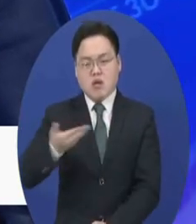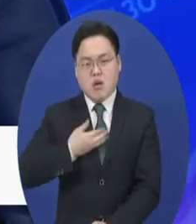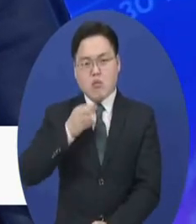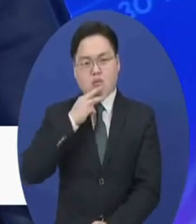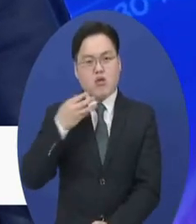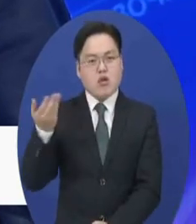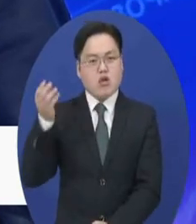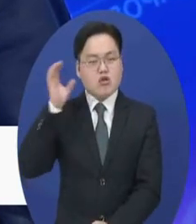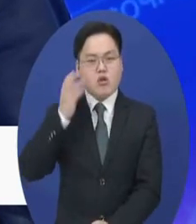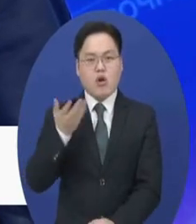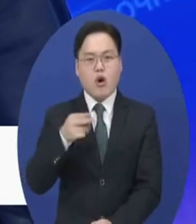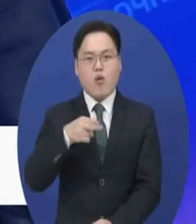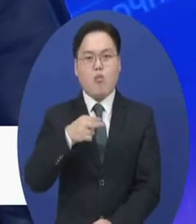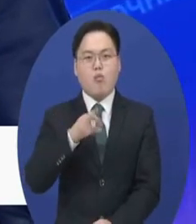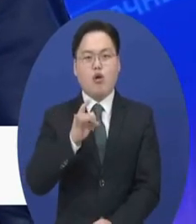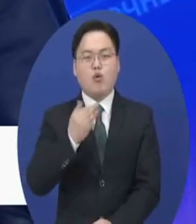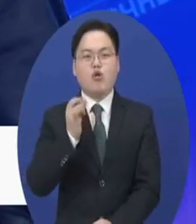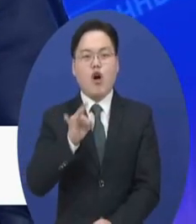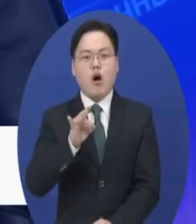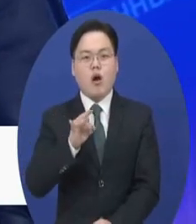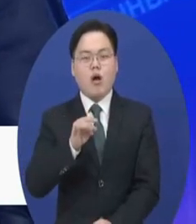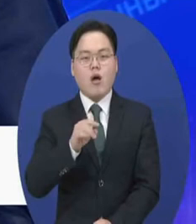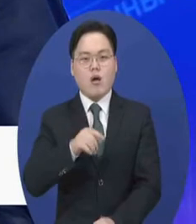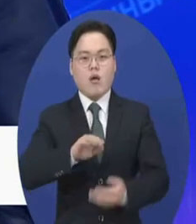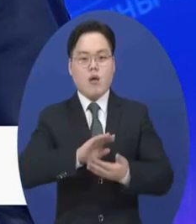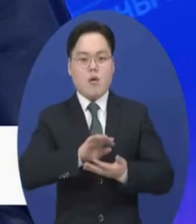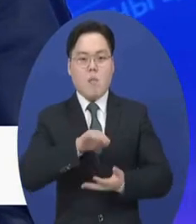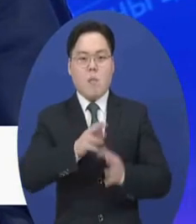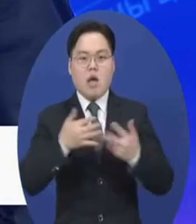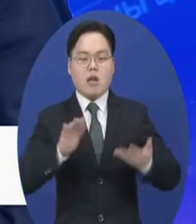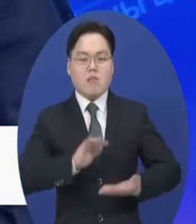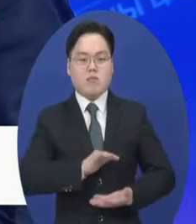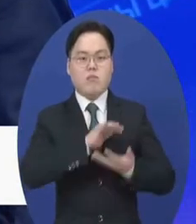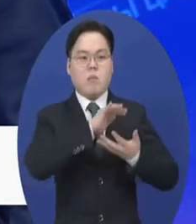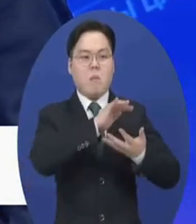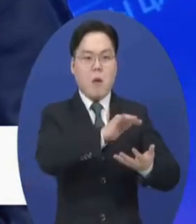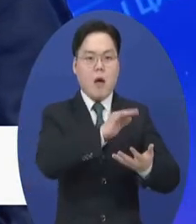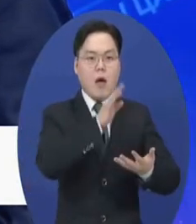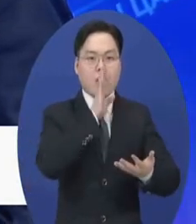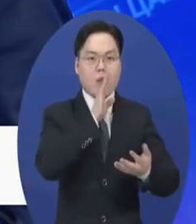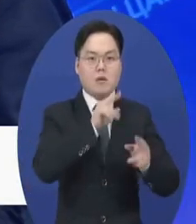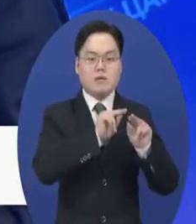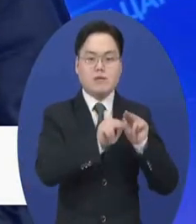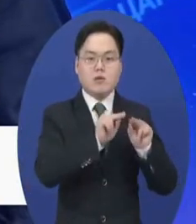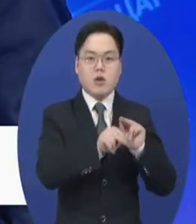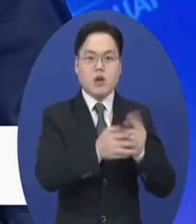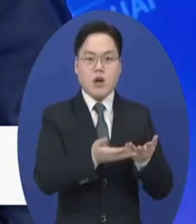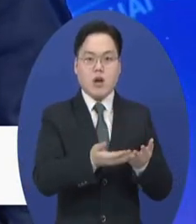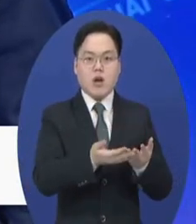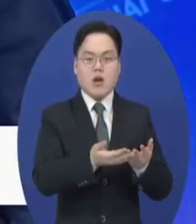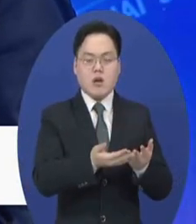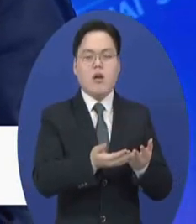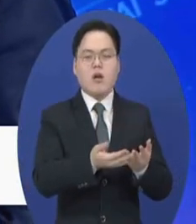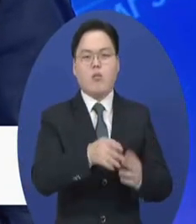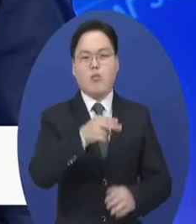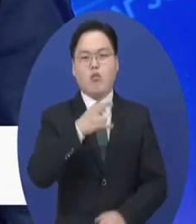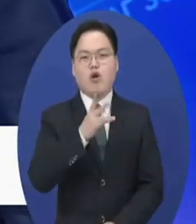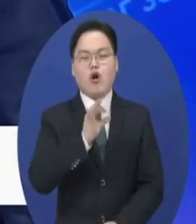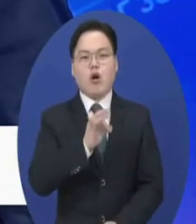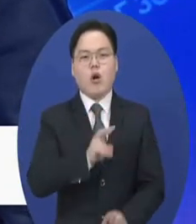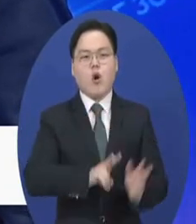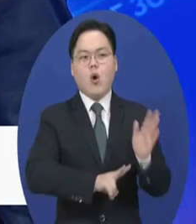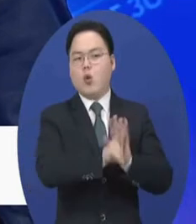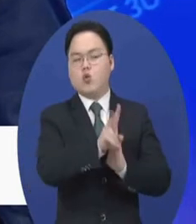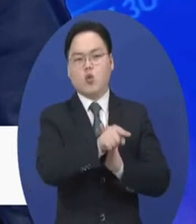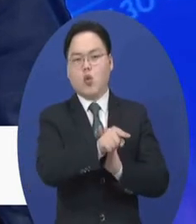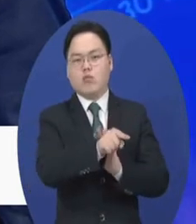бол прокурор дээр ингээд хэрэг үүсэх гээд өгөхөөр бүртэн байцаах байгууллагуудаас одоо энийг судлаа шинжилээд хэрэг үүсэх гээд өгөхөөр прокуророс хэрэг